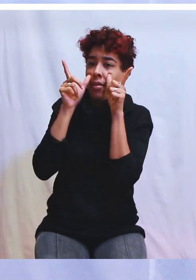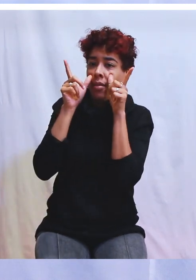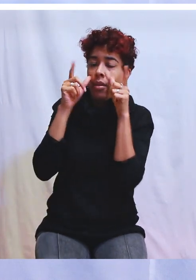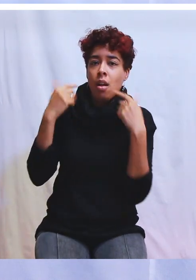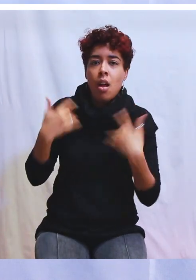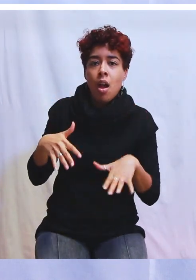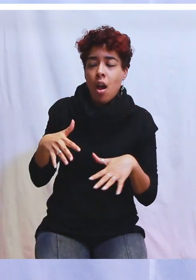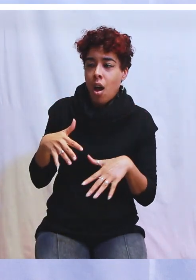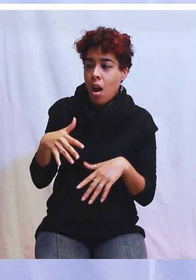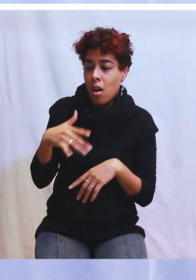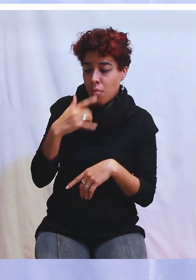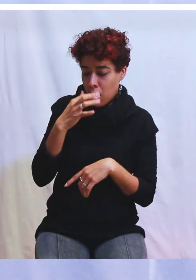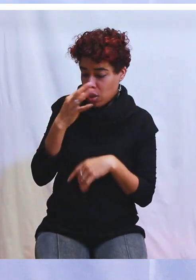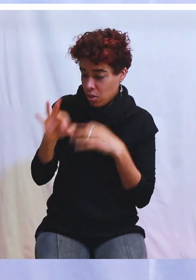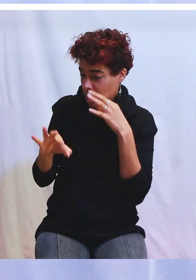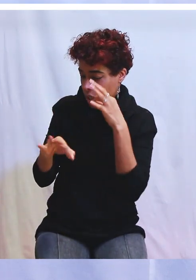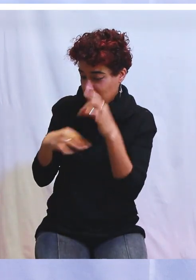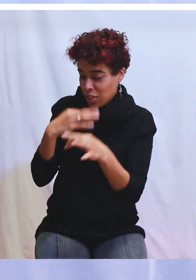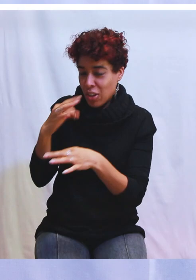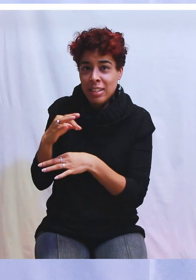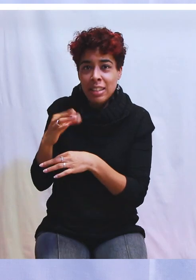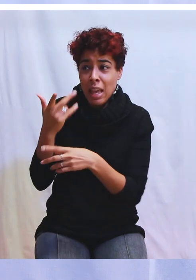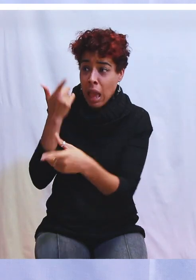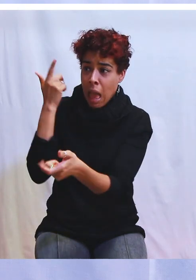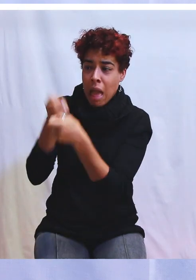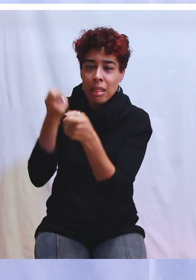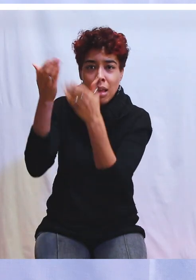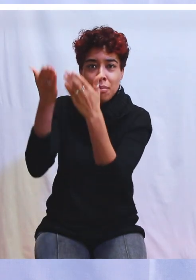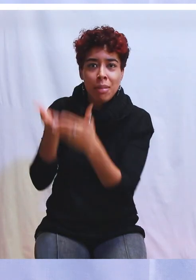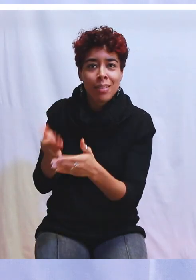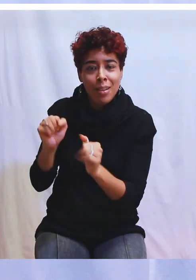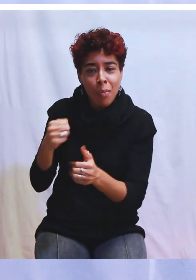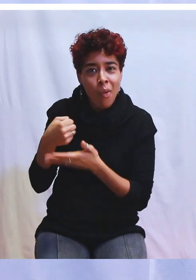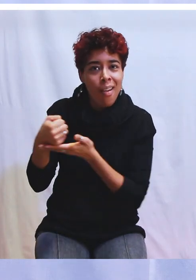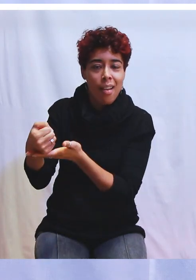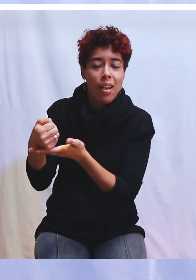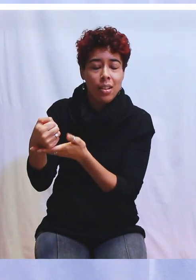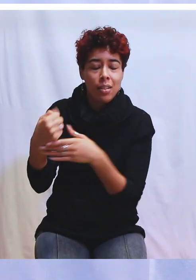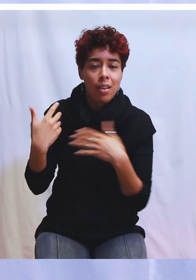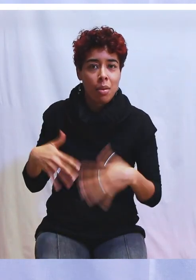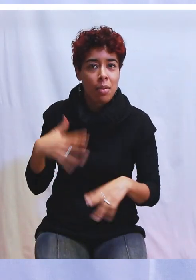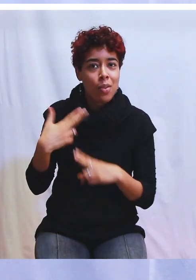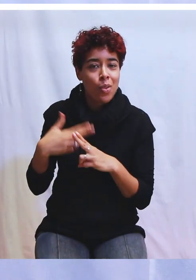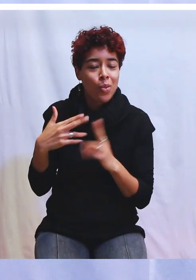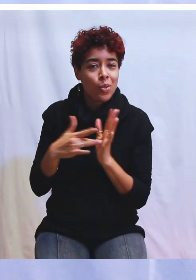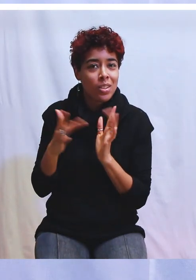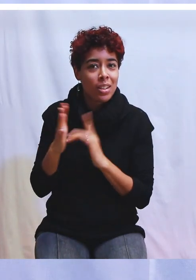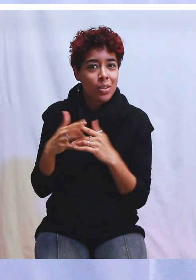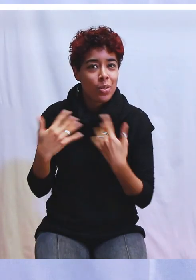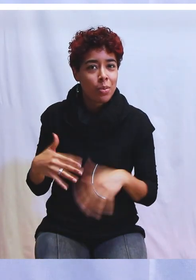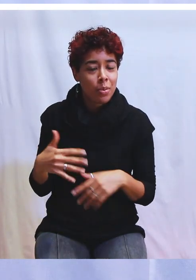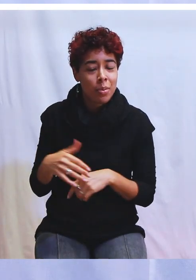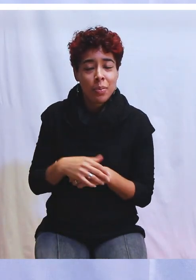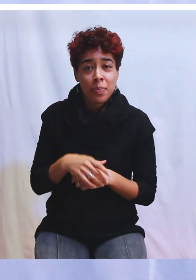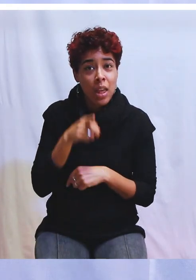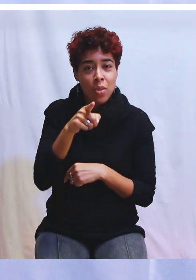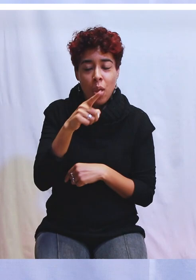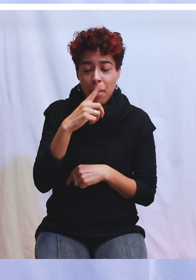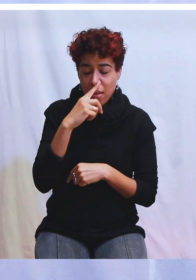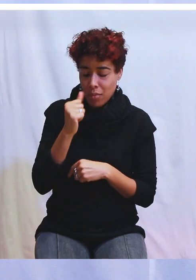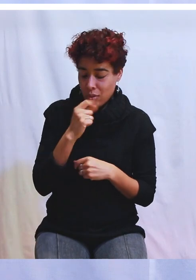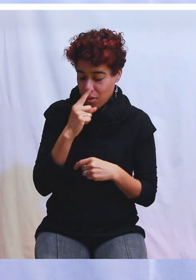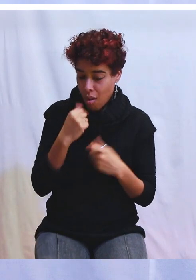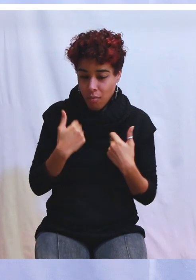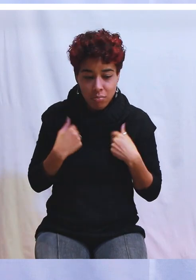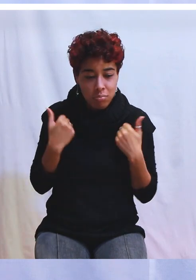Dieu va mettre dans ta bouche les paroles qu'il faut et que tu vas pouvoir aider la personne dans le nom de Jésus. Toi-même, tu vas en ressortir